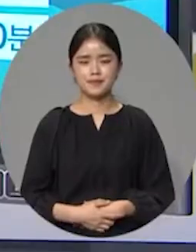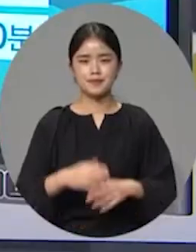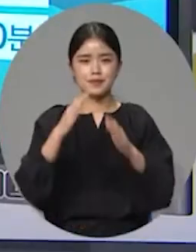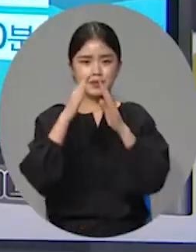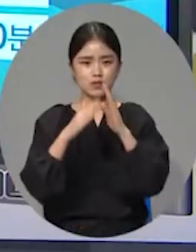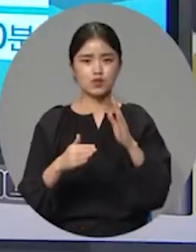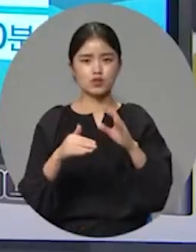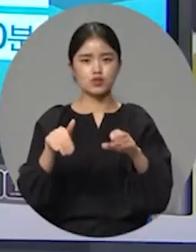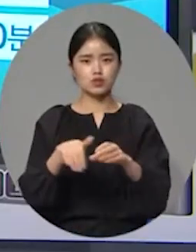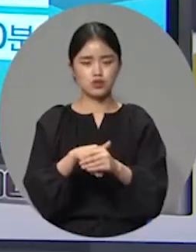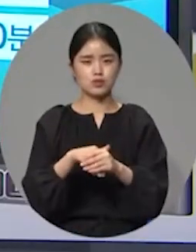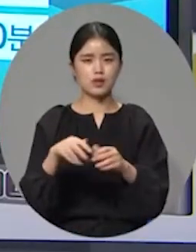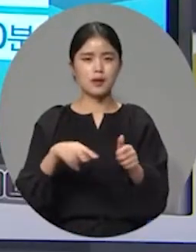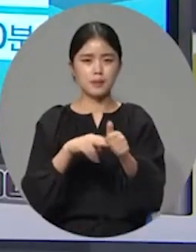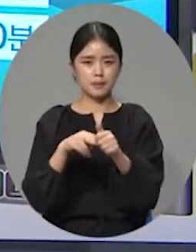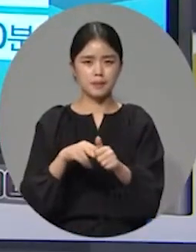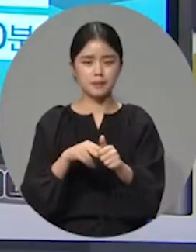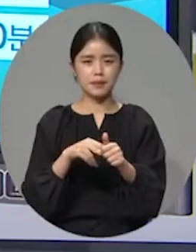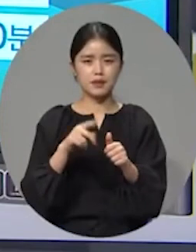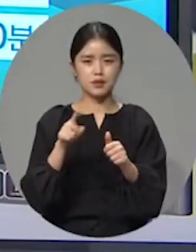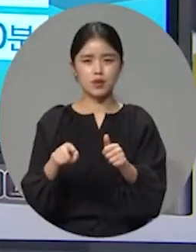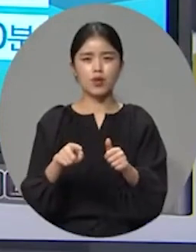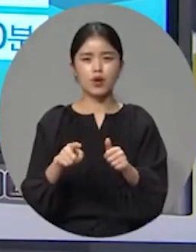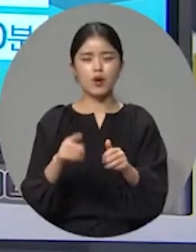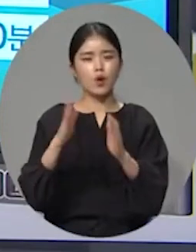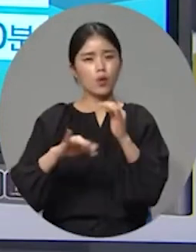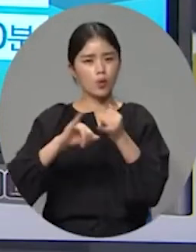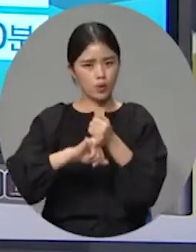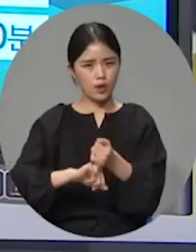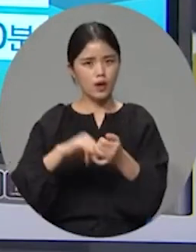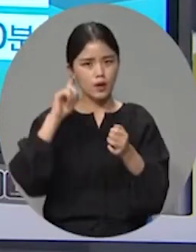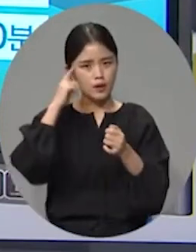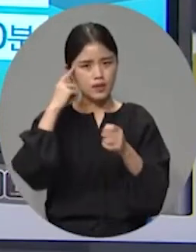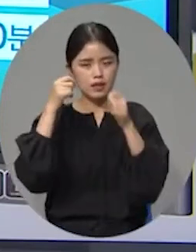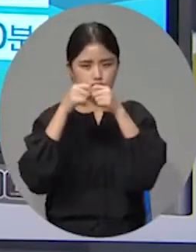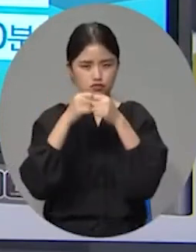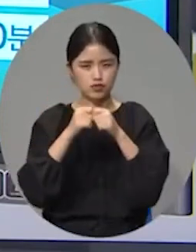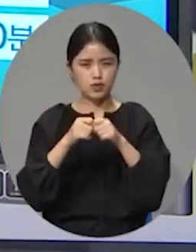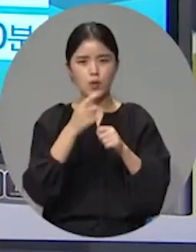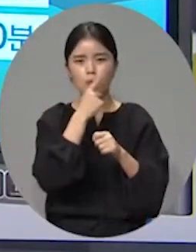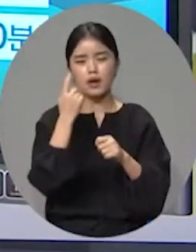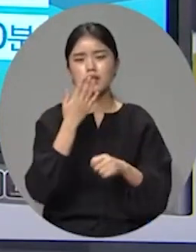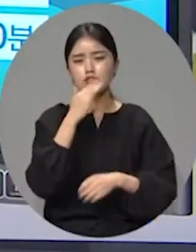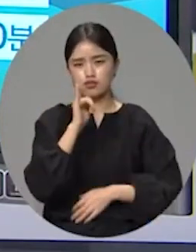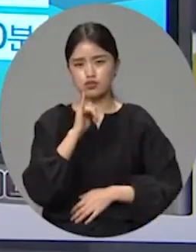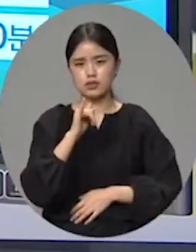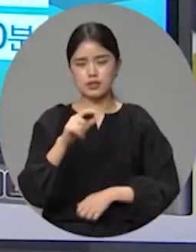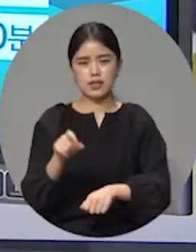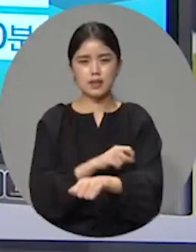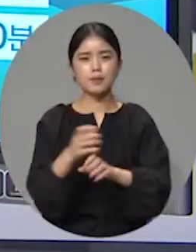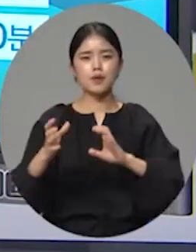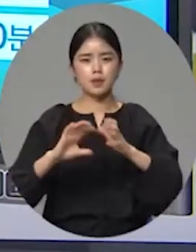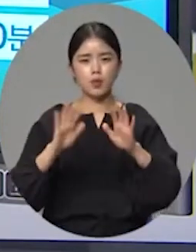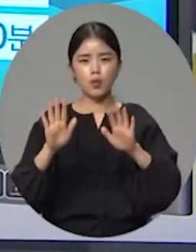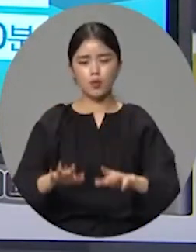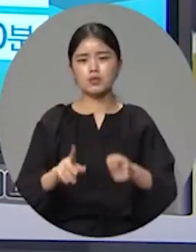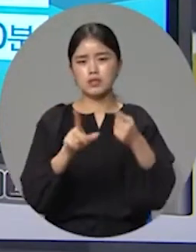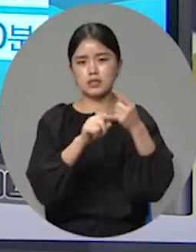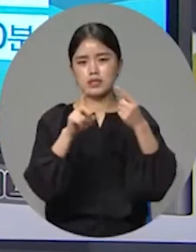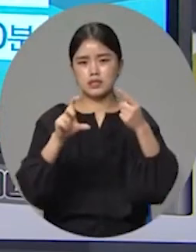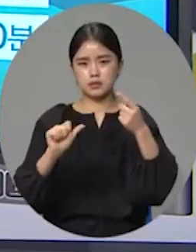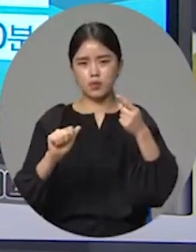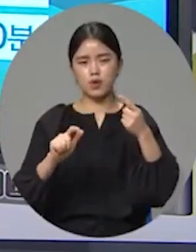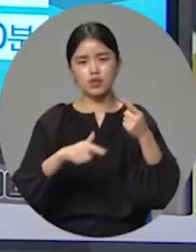전중우라 방송은 심상정 후보의 공약과 생각을 심층적으로 확인할 수 있는 특별 대담을 오는 15일 토요일 저녁